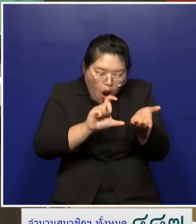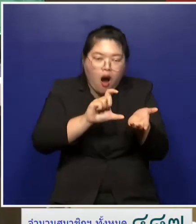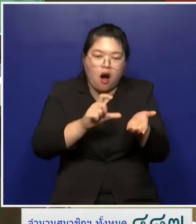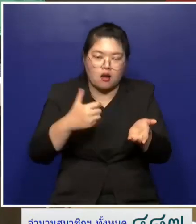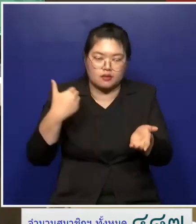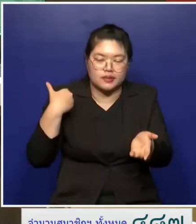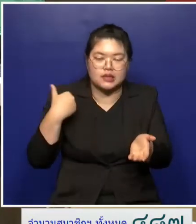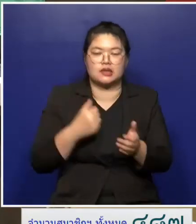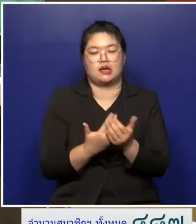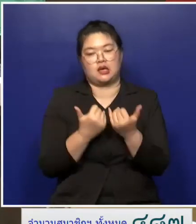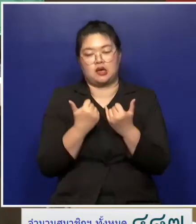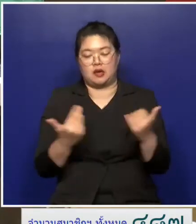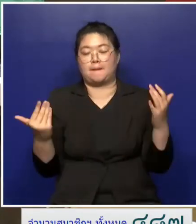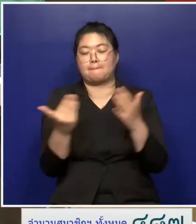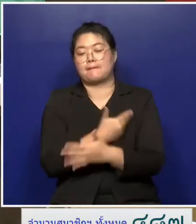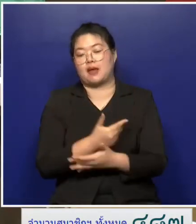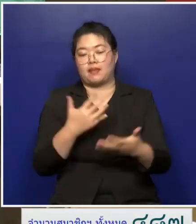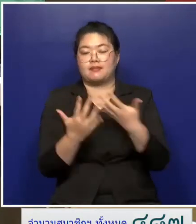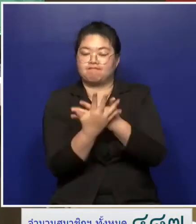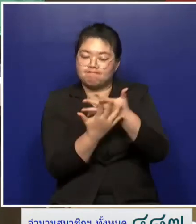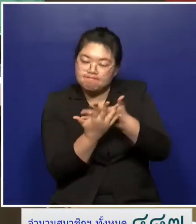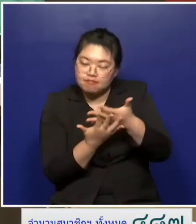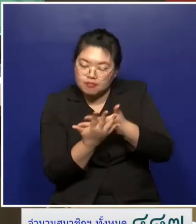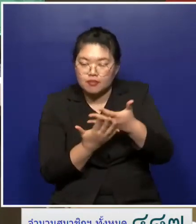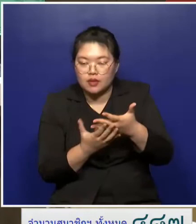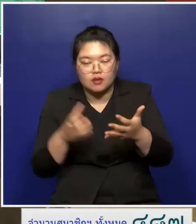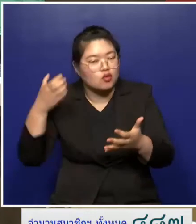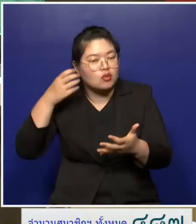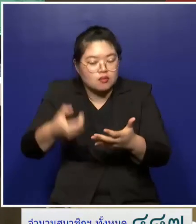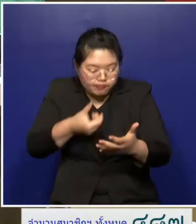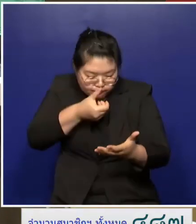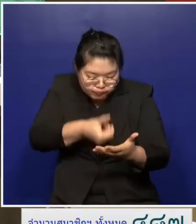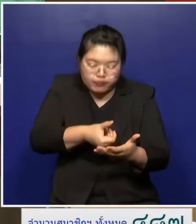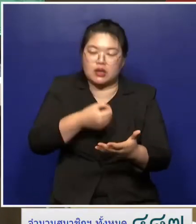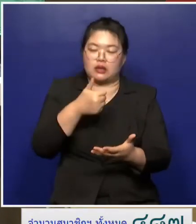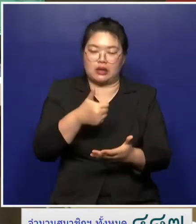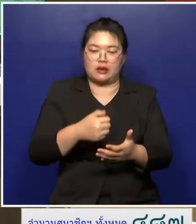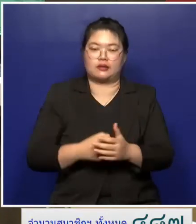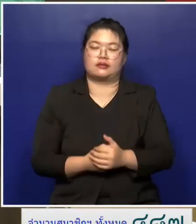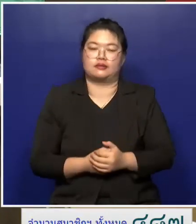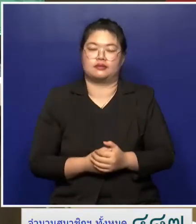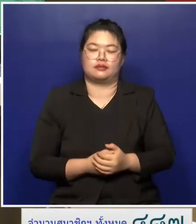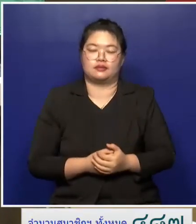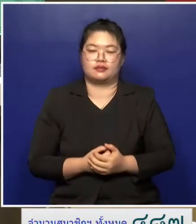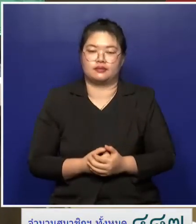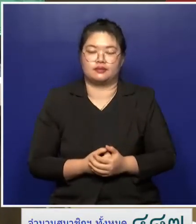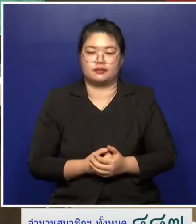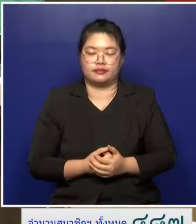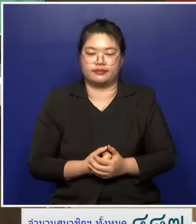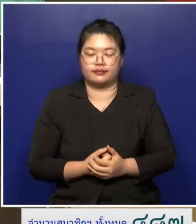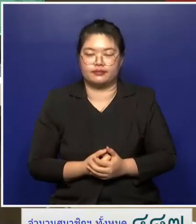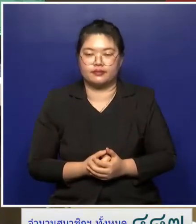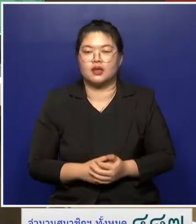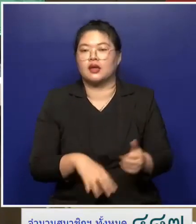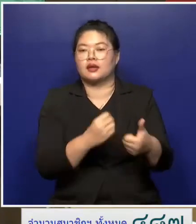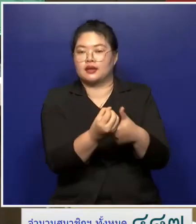ก็ในงานสตนี้ก็เป็ิดหมายเรตนทดีครัที่เรากทำจากคำแนะนำของทสั hi แนี้ครับในเรื่ทท